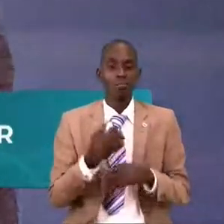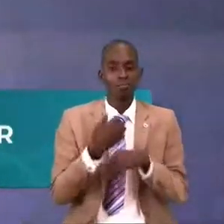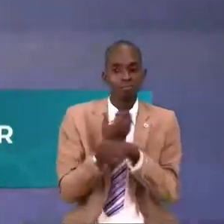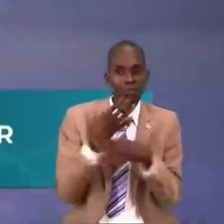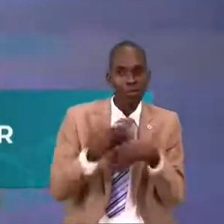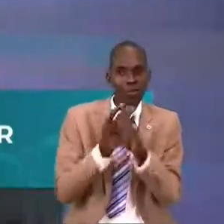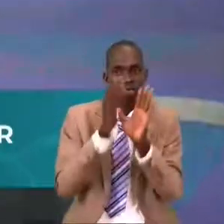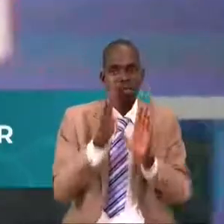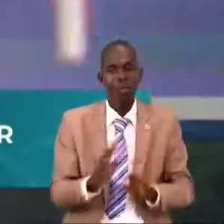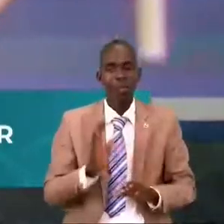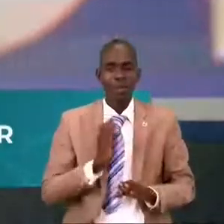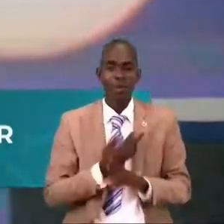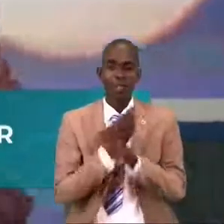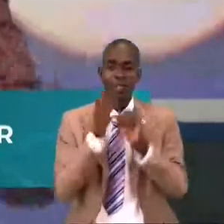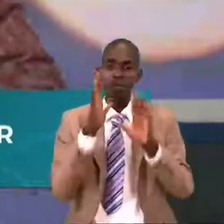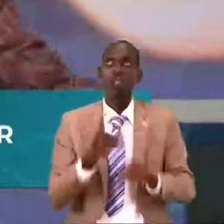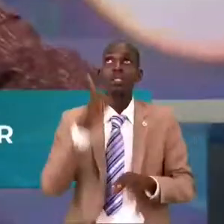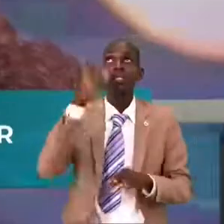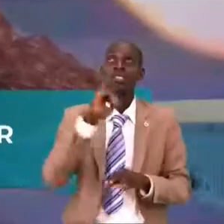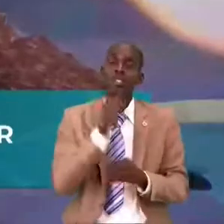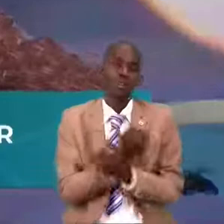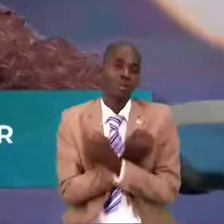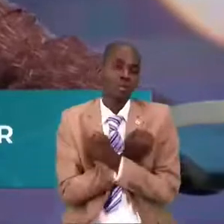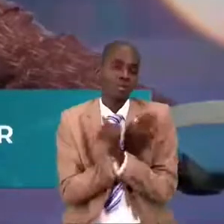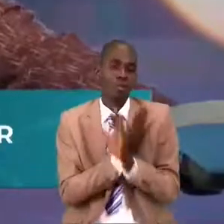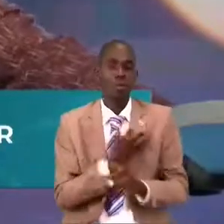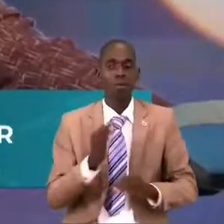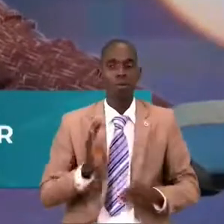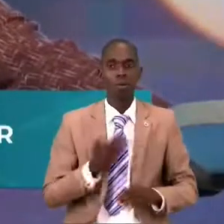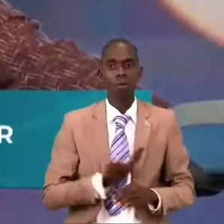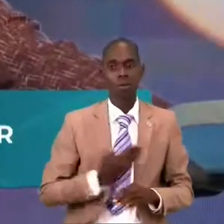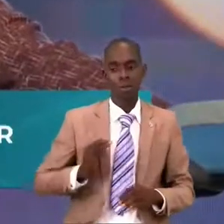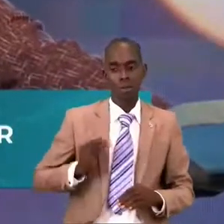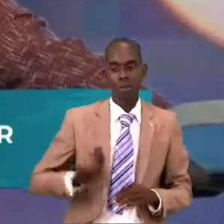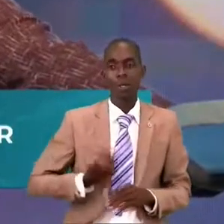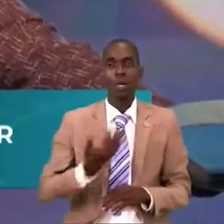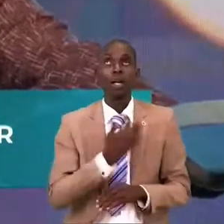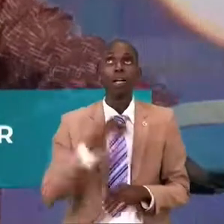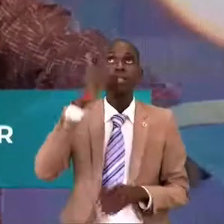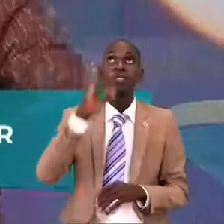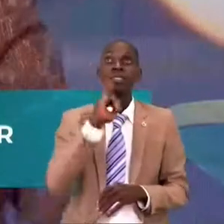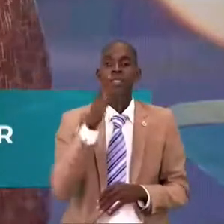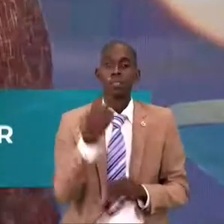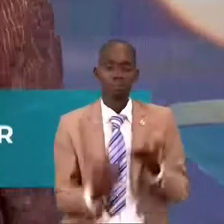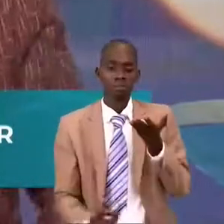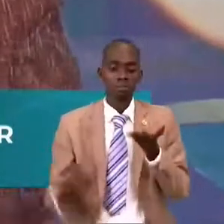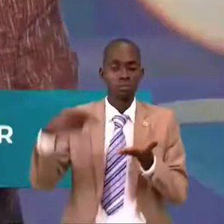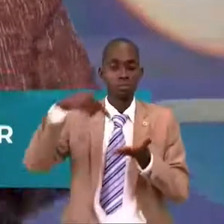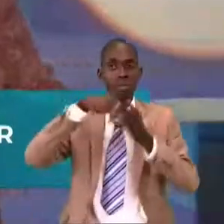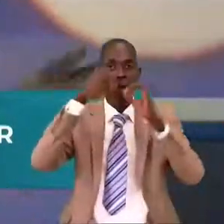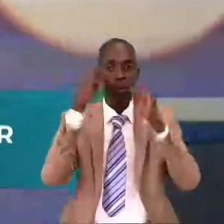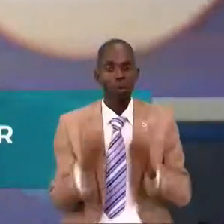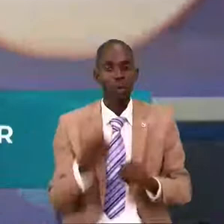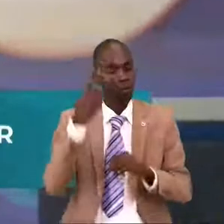il est la puissance de la résurrection pour toute âme. Et c'est pas sa compassion, il le